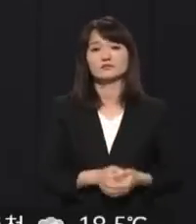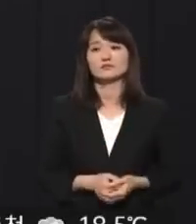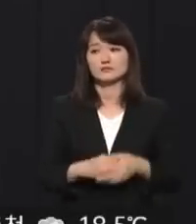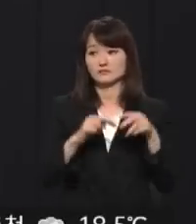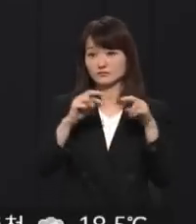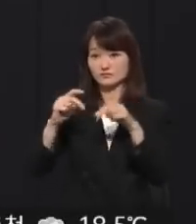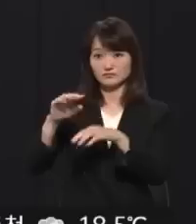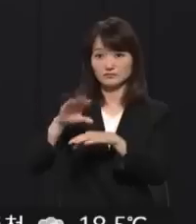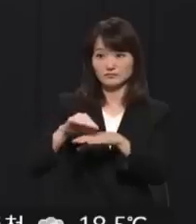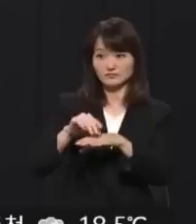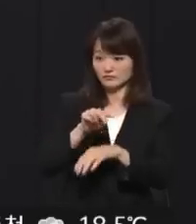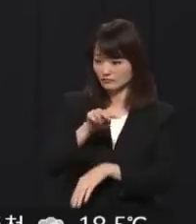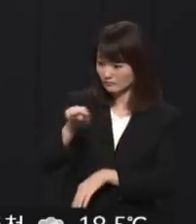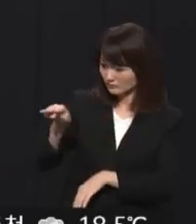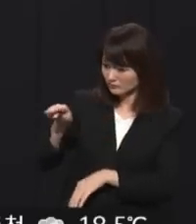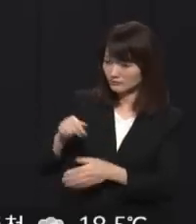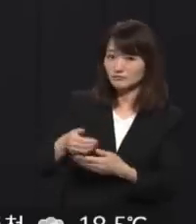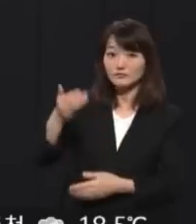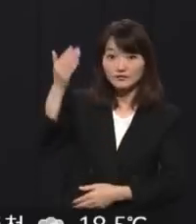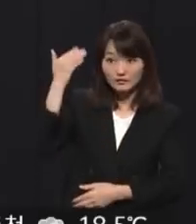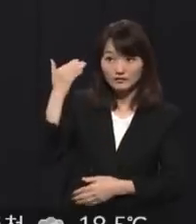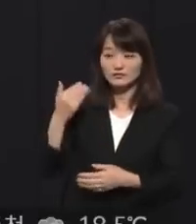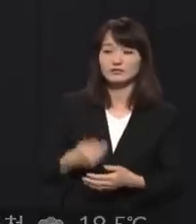우리 썰전 라이브도 좀 많이 봐주고